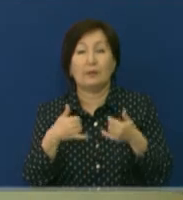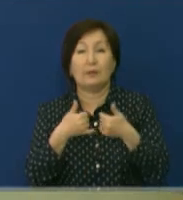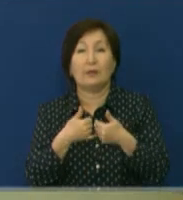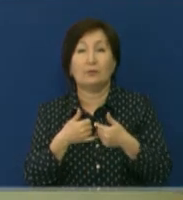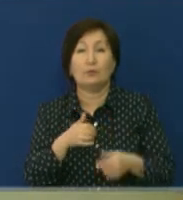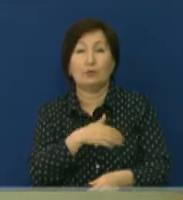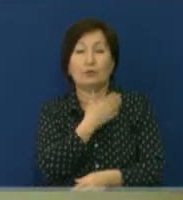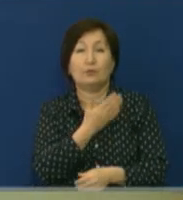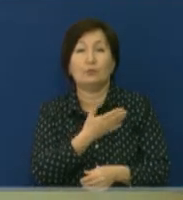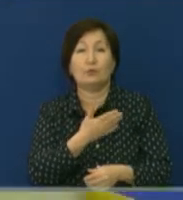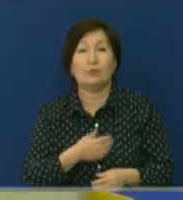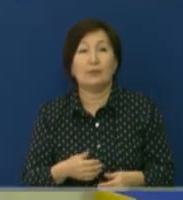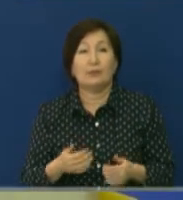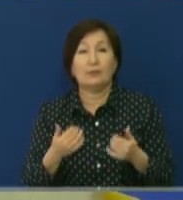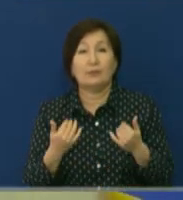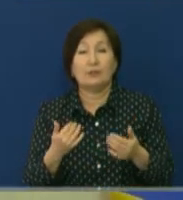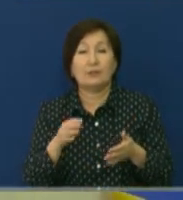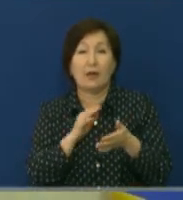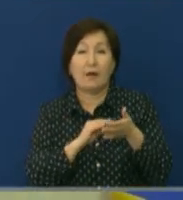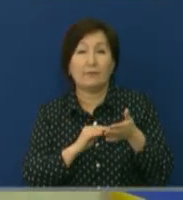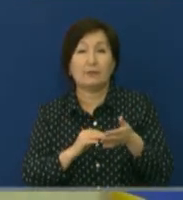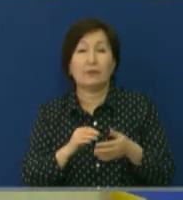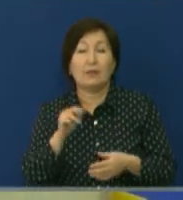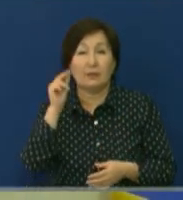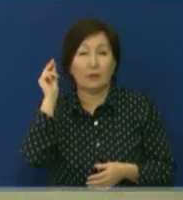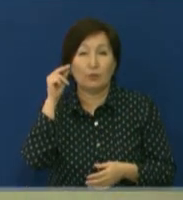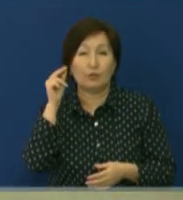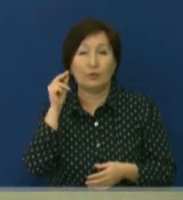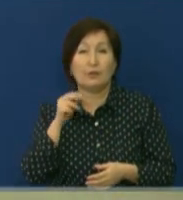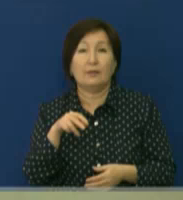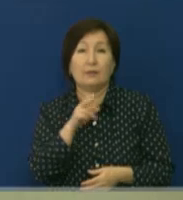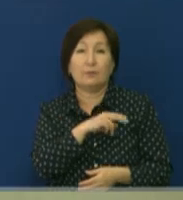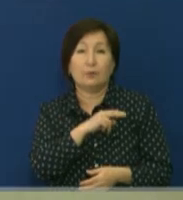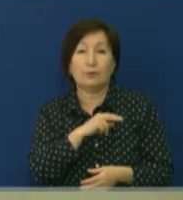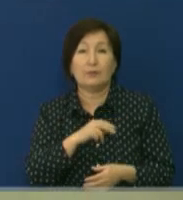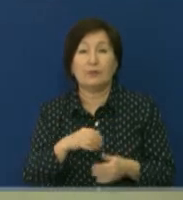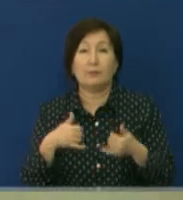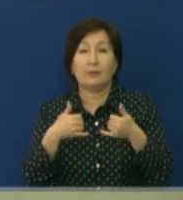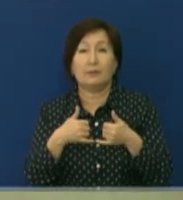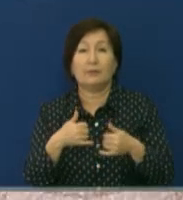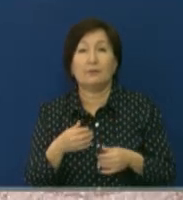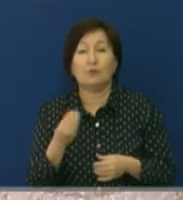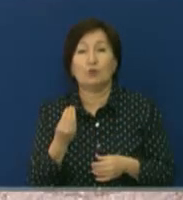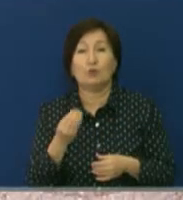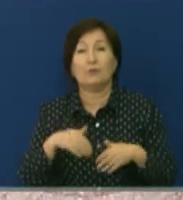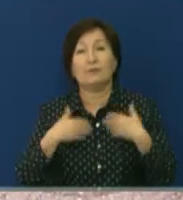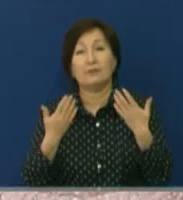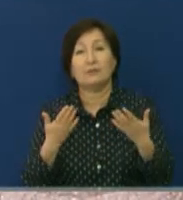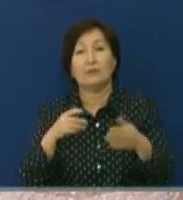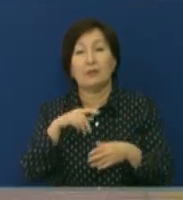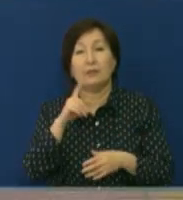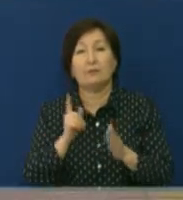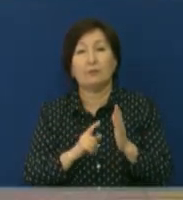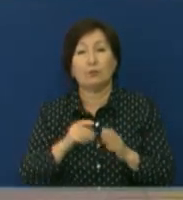изобретатель не только научил работать с разработанными им тренажерами ну и ответил на важные вопросы родителей должен жаккард хана и